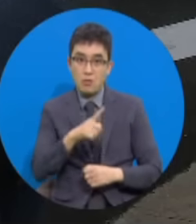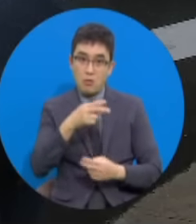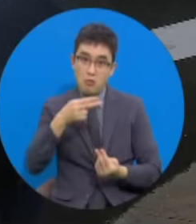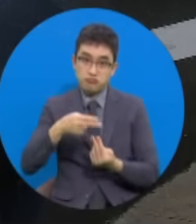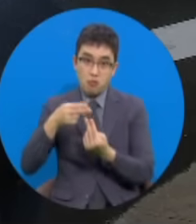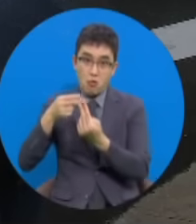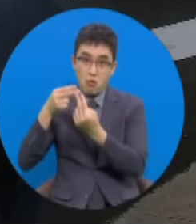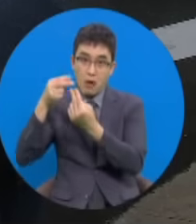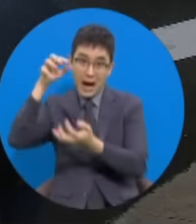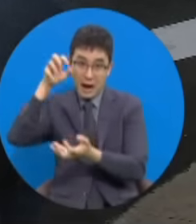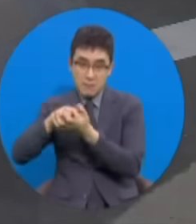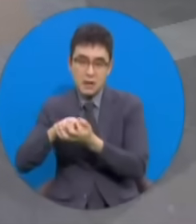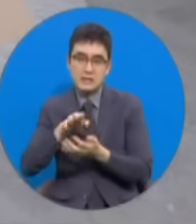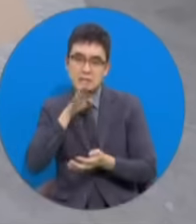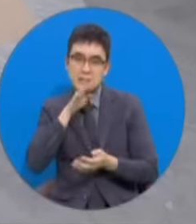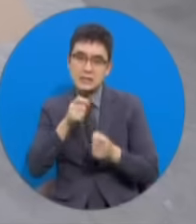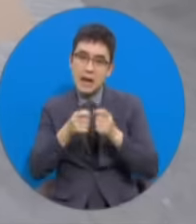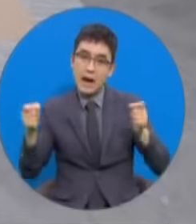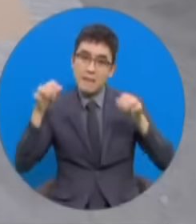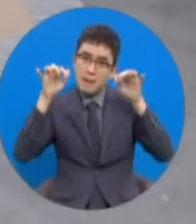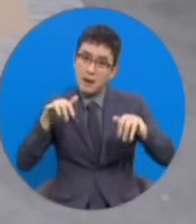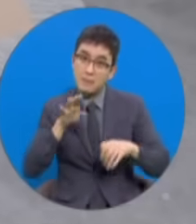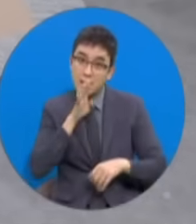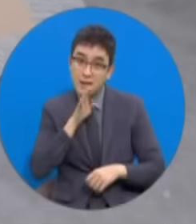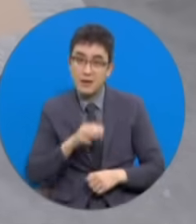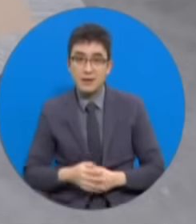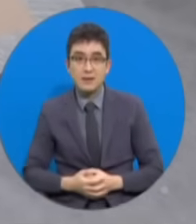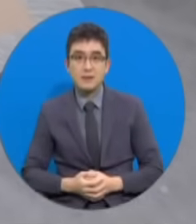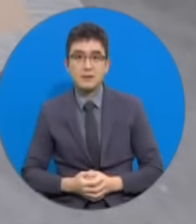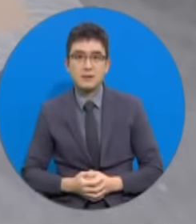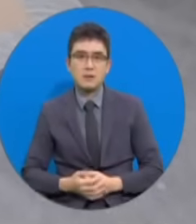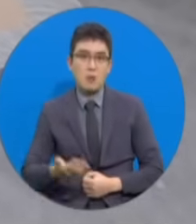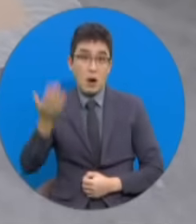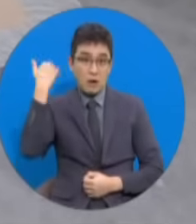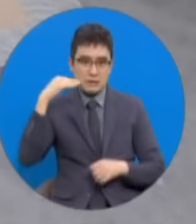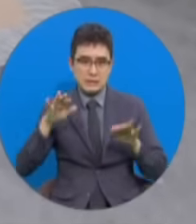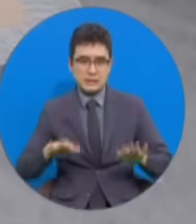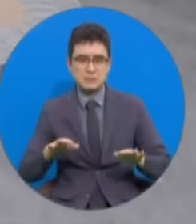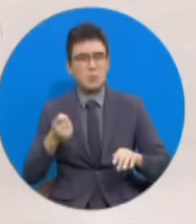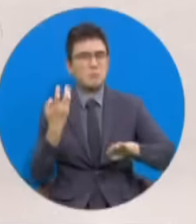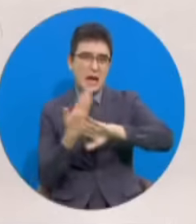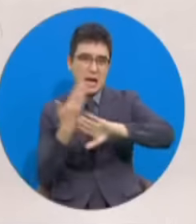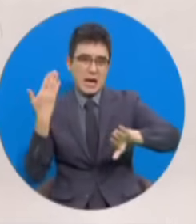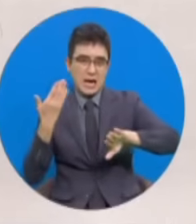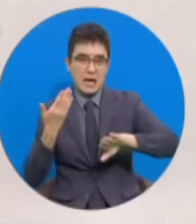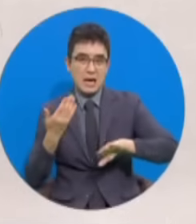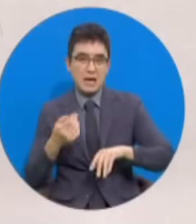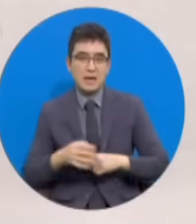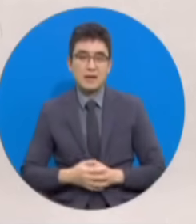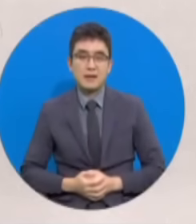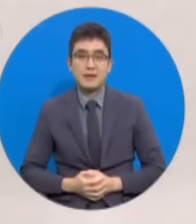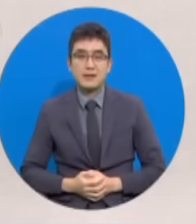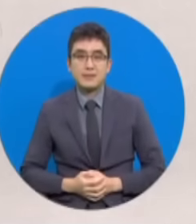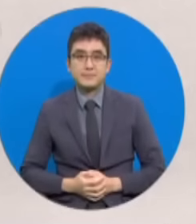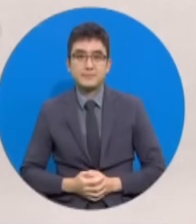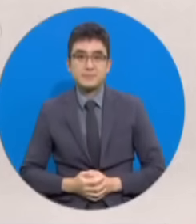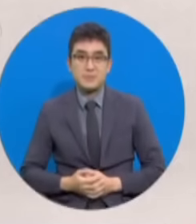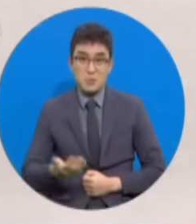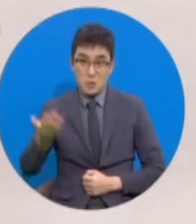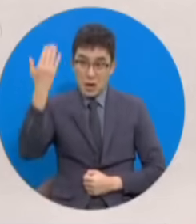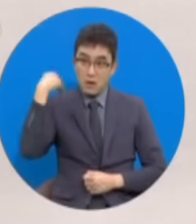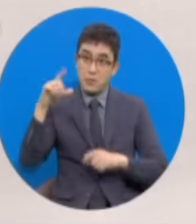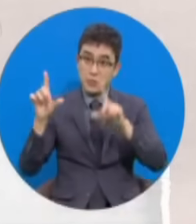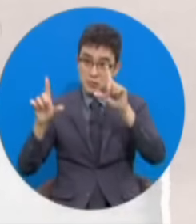많고 진짜 장마다 이거 뭐 어떤 뜻입니까? 과거와는 좀 다른 형태로 나타나는 장맛비라고 보시면 되겠습니다.